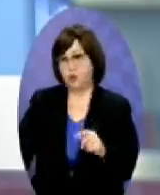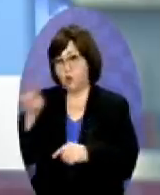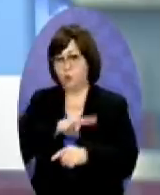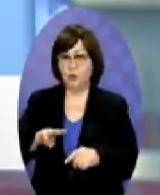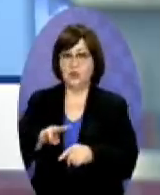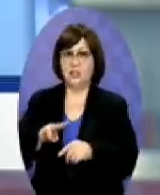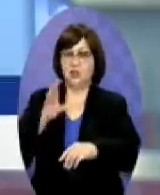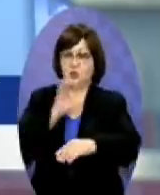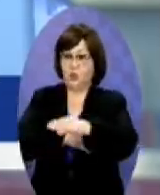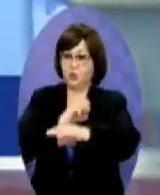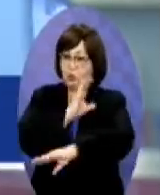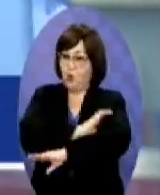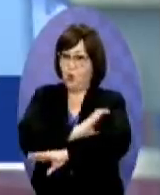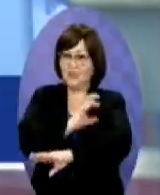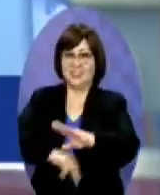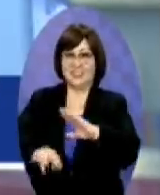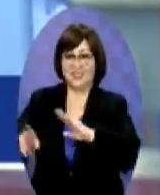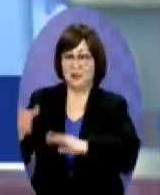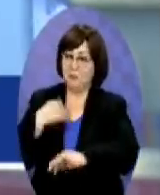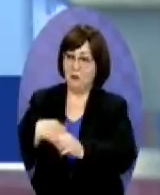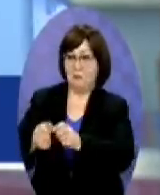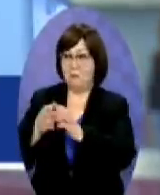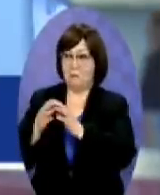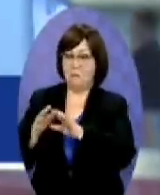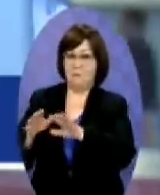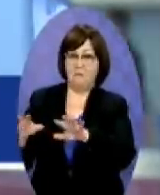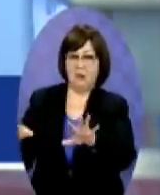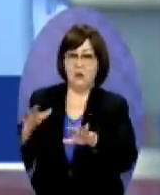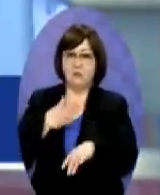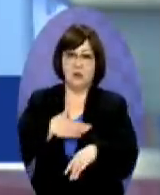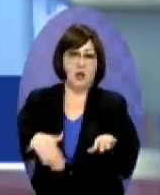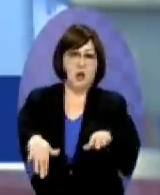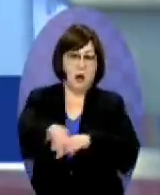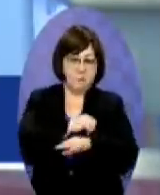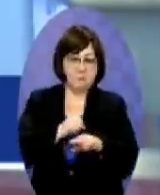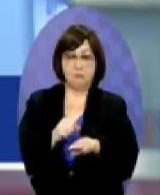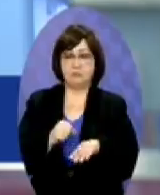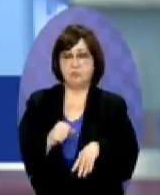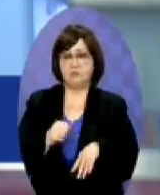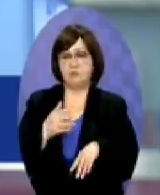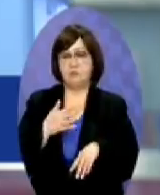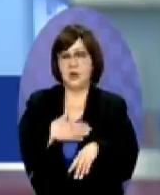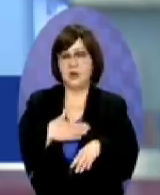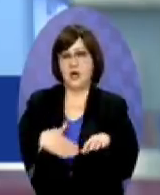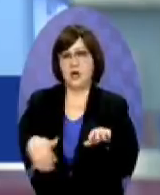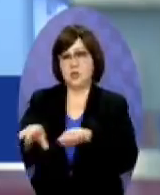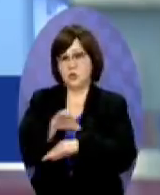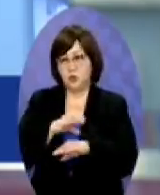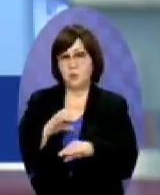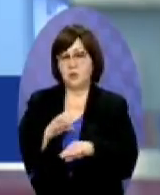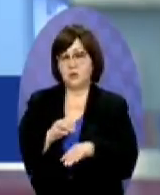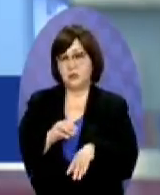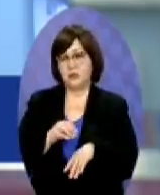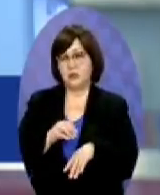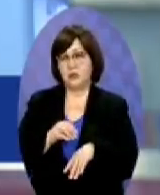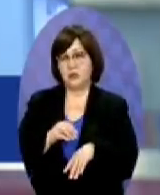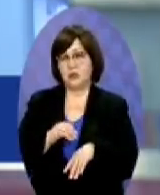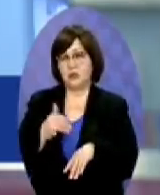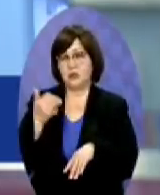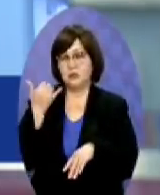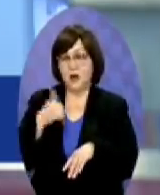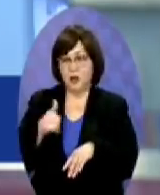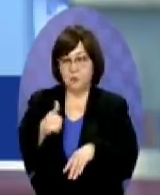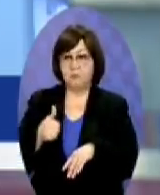цэсэрлэг барилга гэхдээ одоо тэр нэг бол одоо яг бид нар манай аймаг манай сумд бол одоо яг зарим